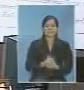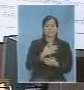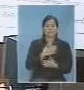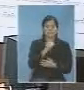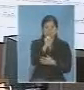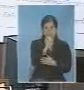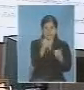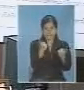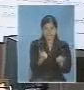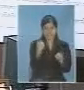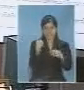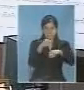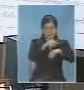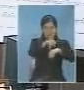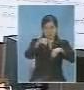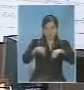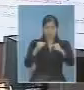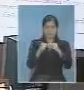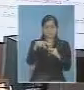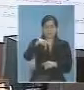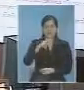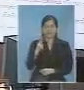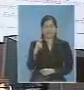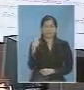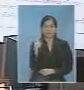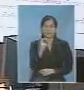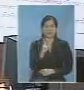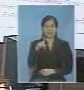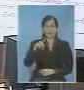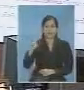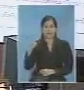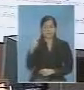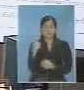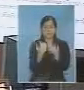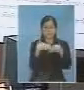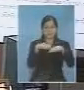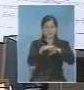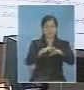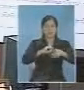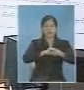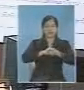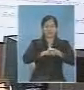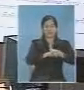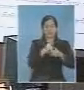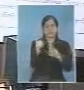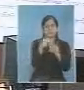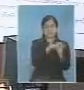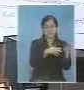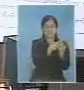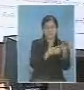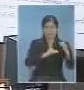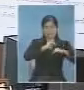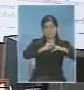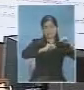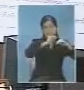ำลังให้หน่วยงานทางกพ.กพร.ประสานงานกับกระทรวงสาธารณสุขแล้วก็สภาพัฒน์ในการดูแผนการพัฒนาเรื่องคน